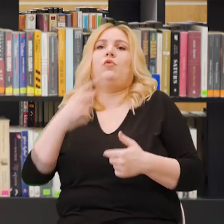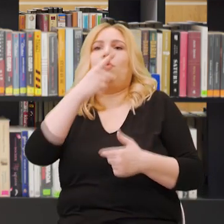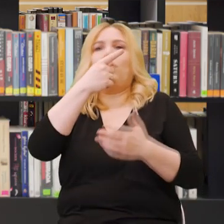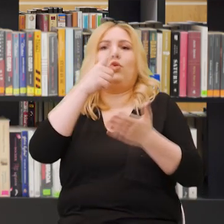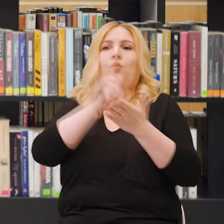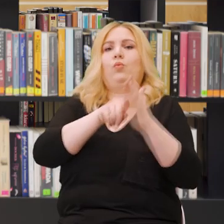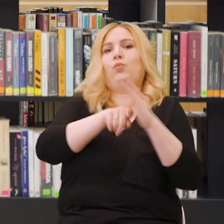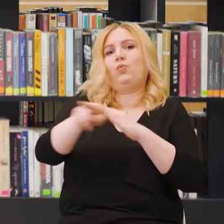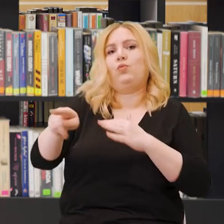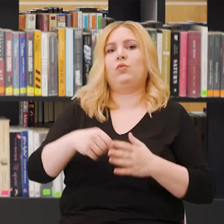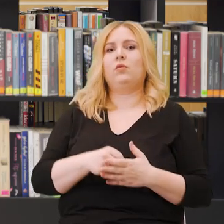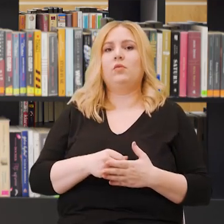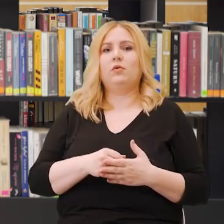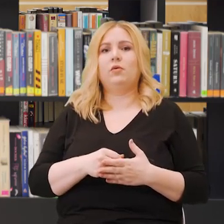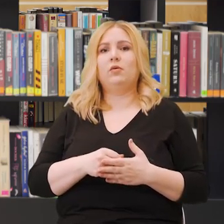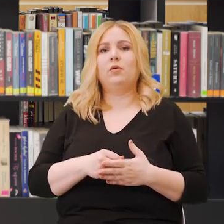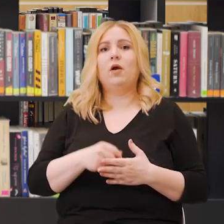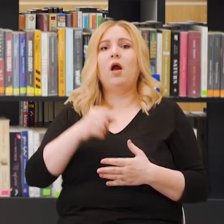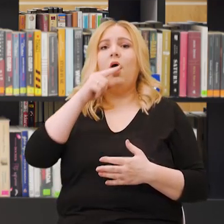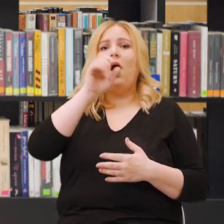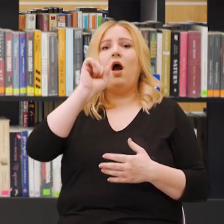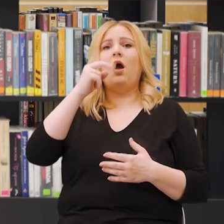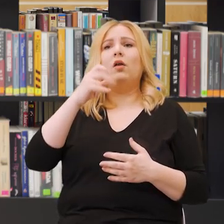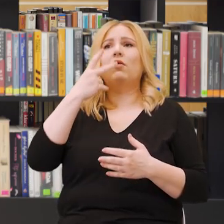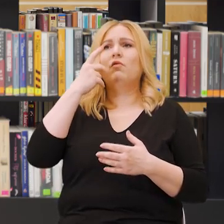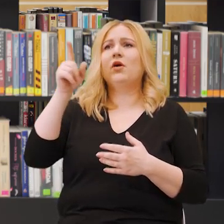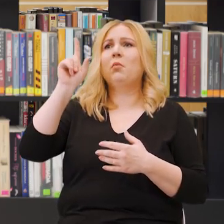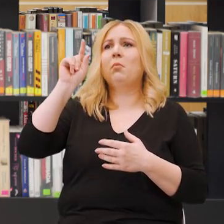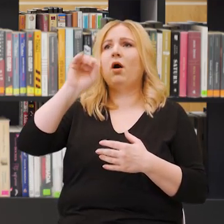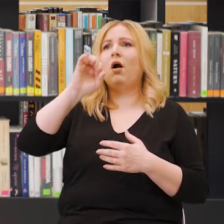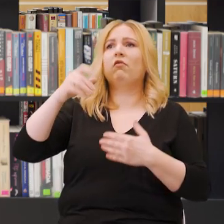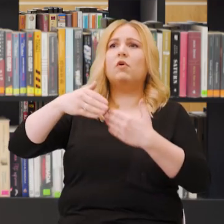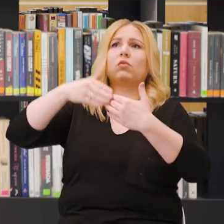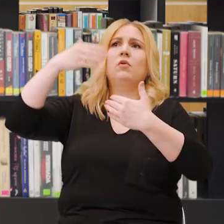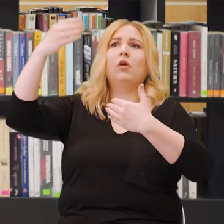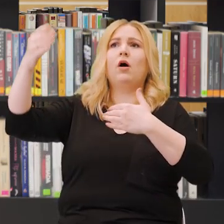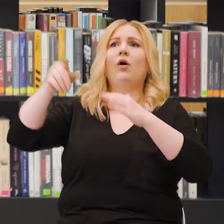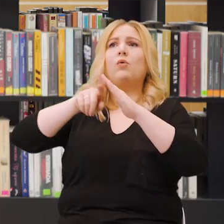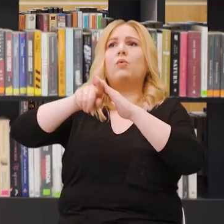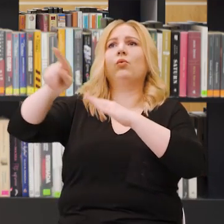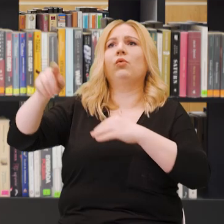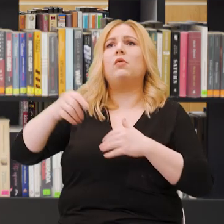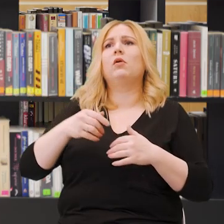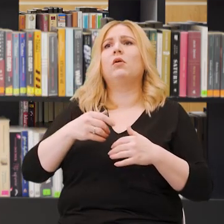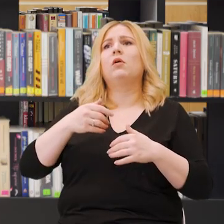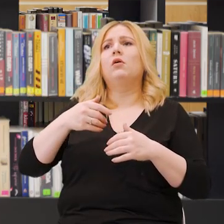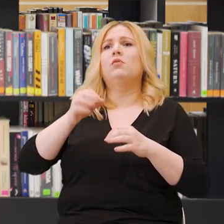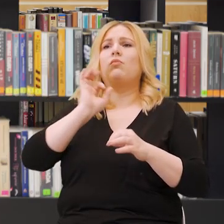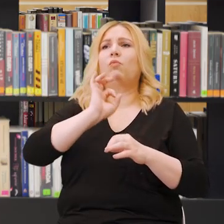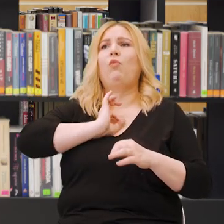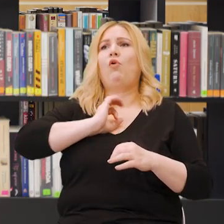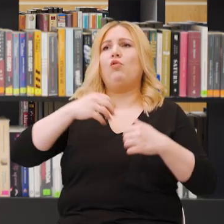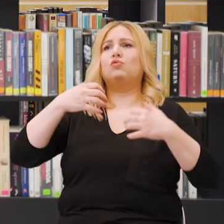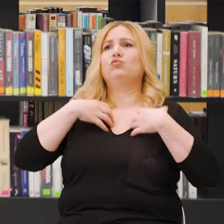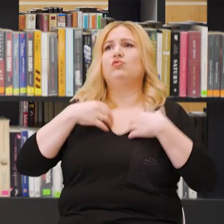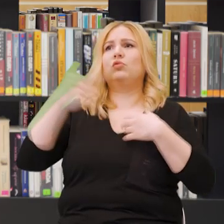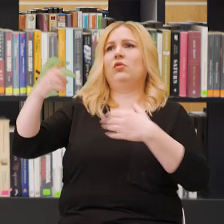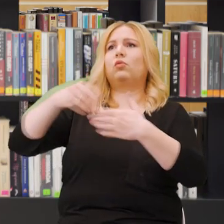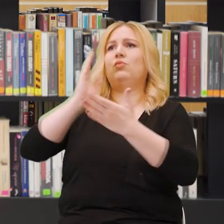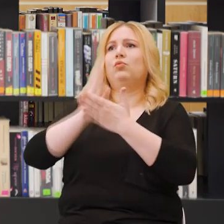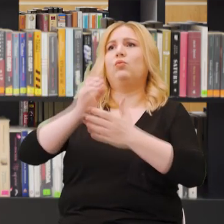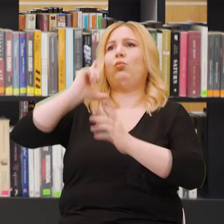zawrócił. Tymczasem Aniela, widząc jak Paweł oddala się i znika z jej domu, a tym samym i z życia, dokonała